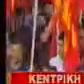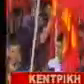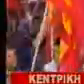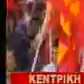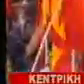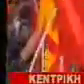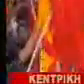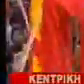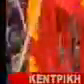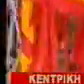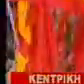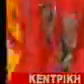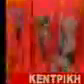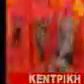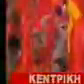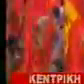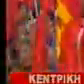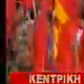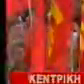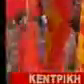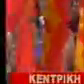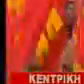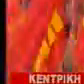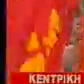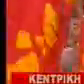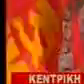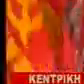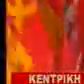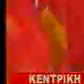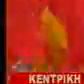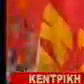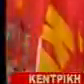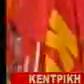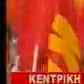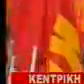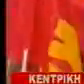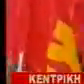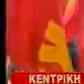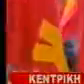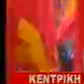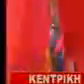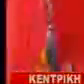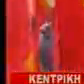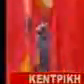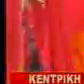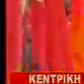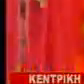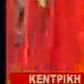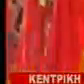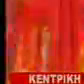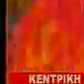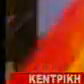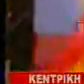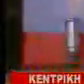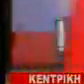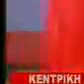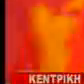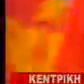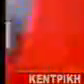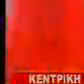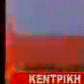στο βήμα για την κεντρική προεκλογική ομιλία τη Γενική Γραμματέα της Κεντρικής